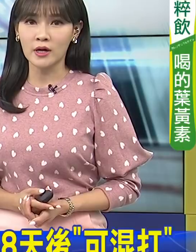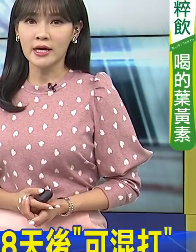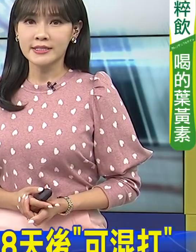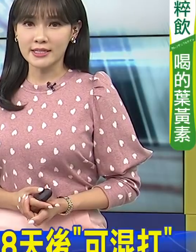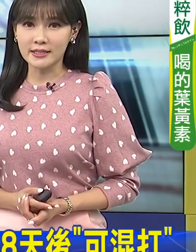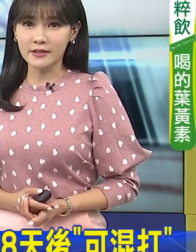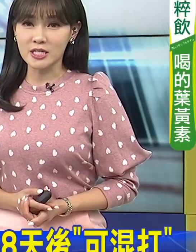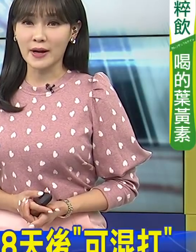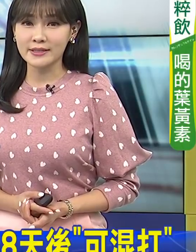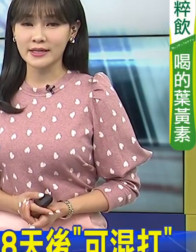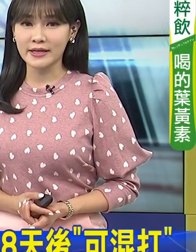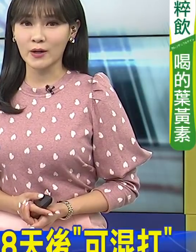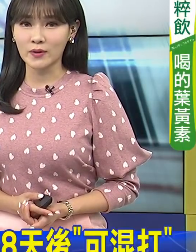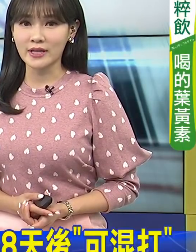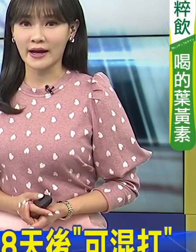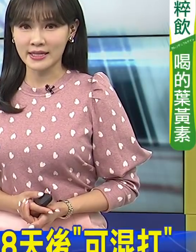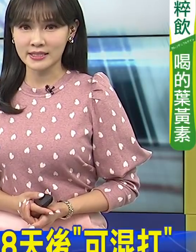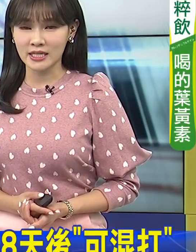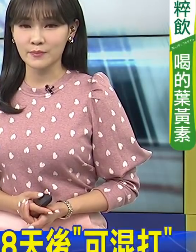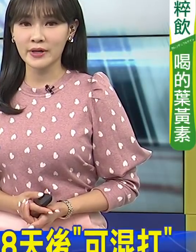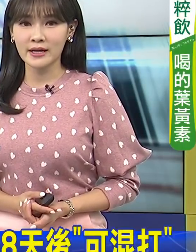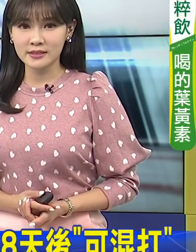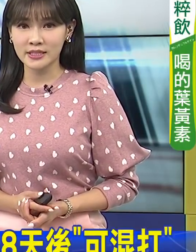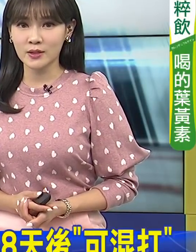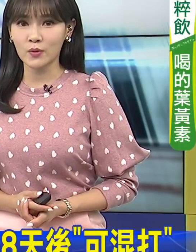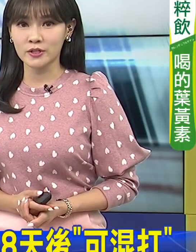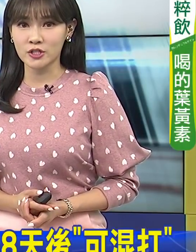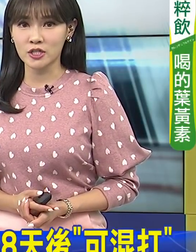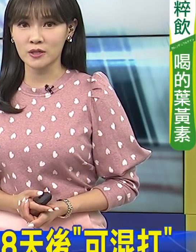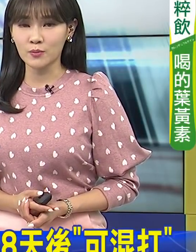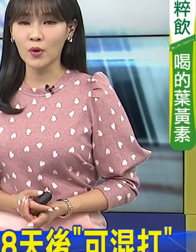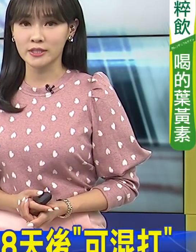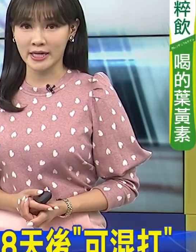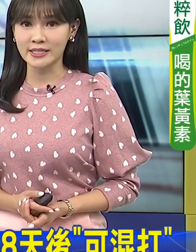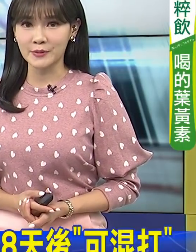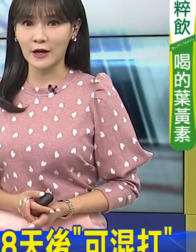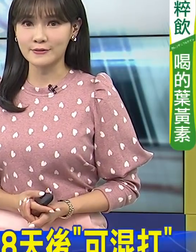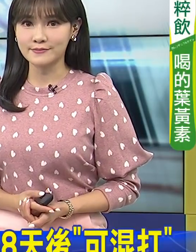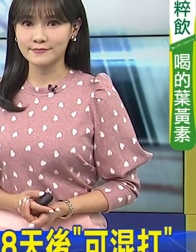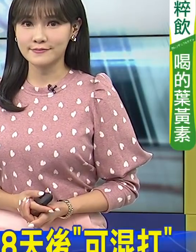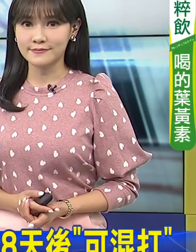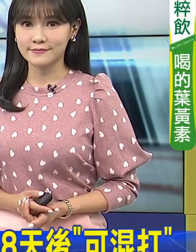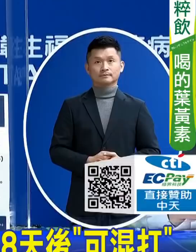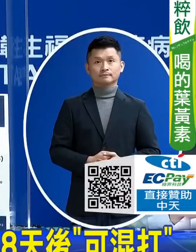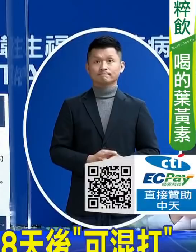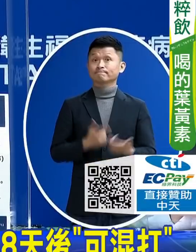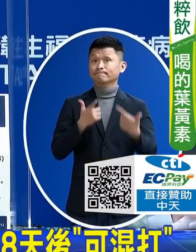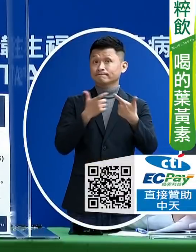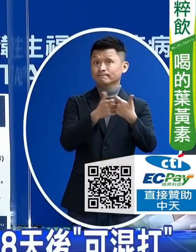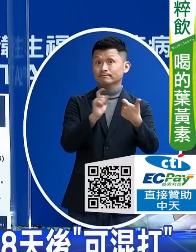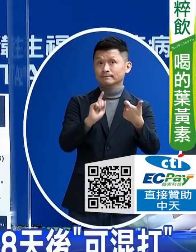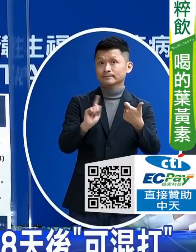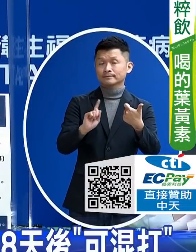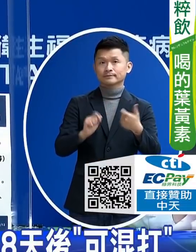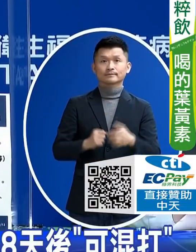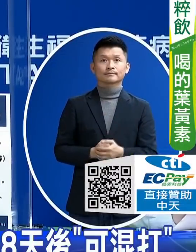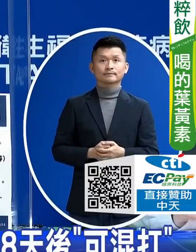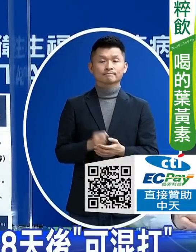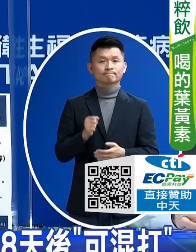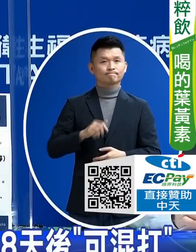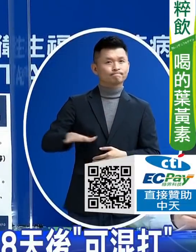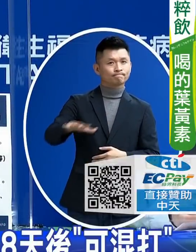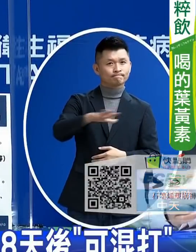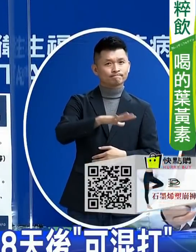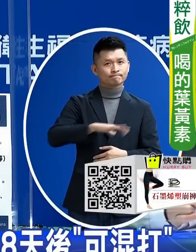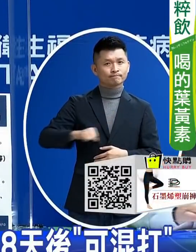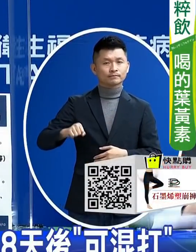国，间隔28天可以混打 AZ、BNT 或者是莫德纳疫苗。 因应就是整体现在有一